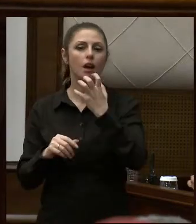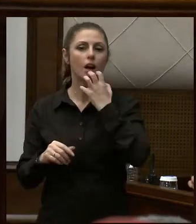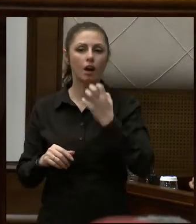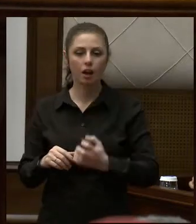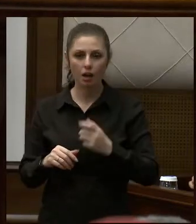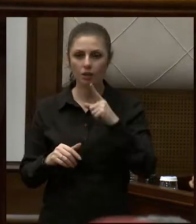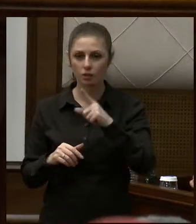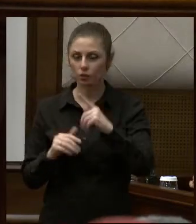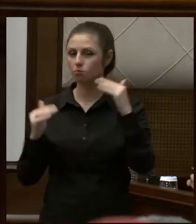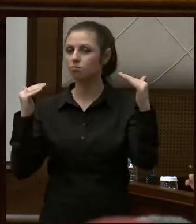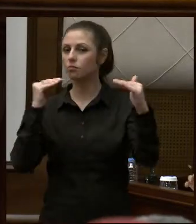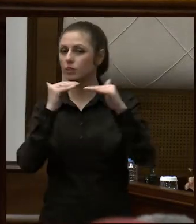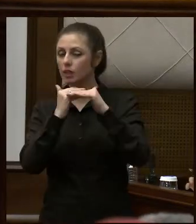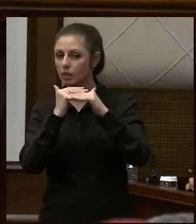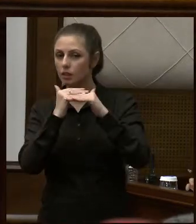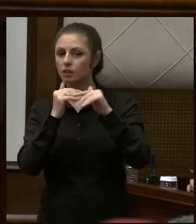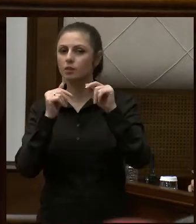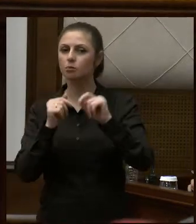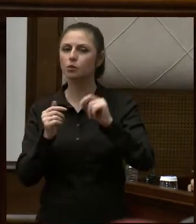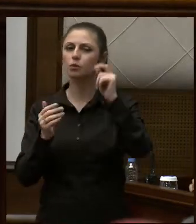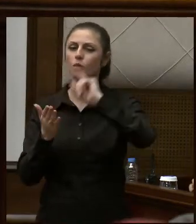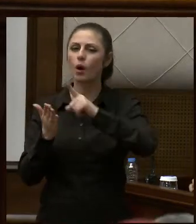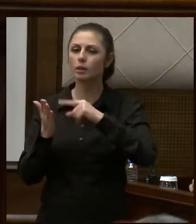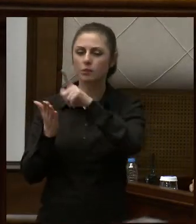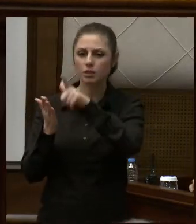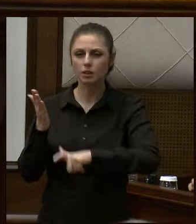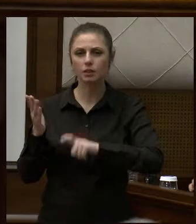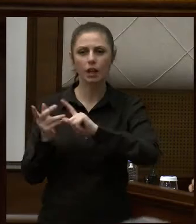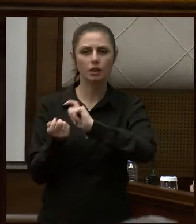ve standartlarına dair yönetmelikte